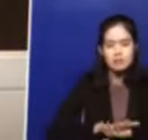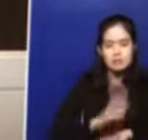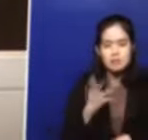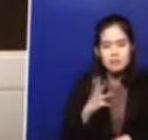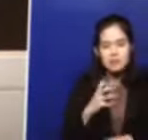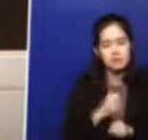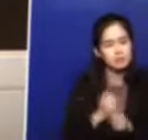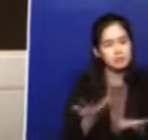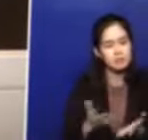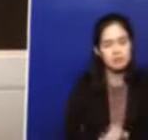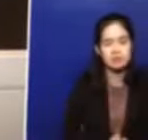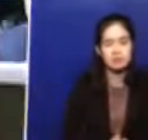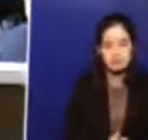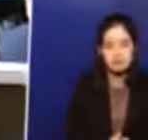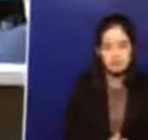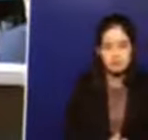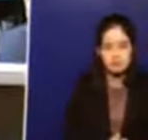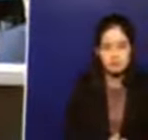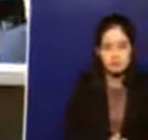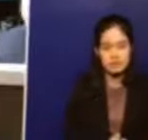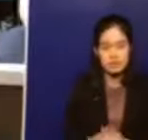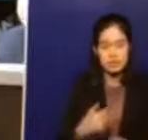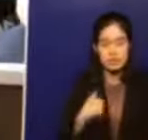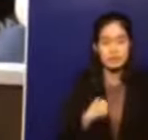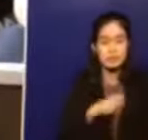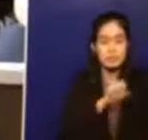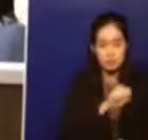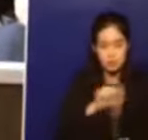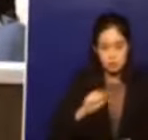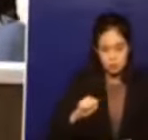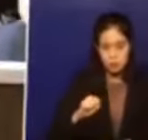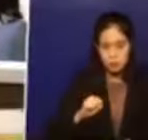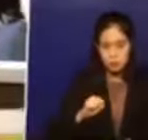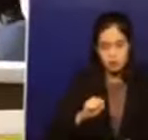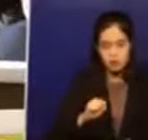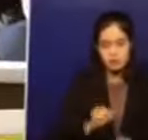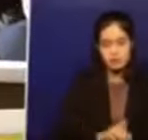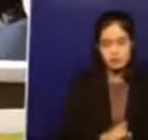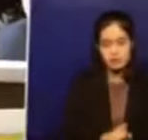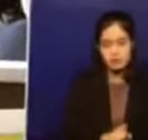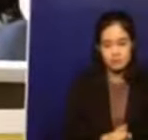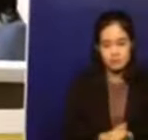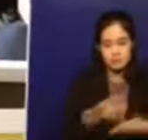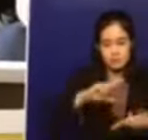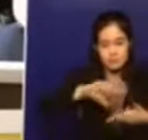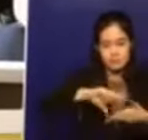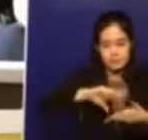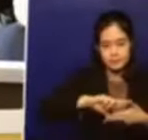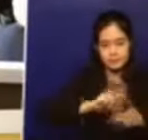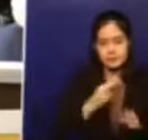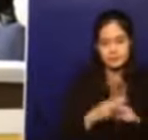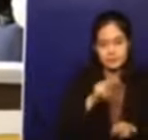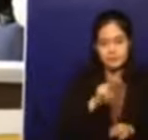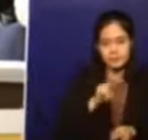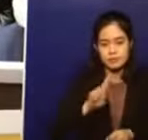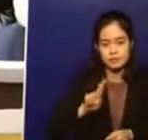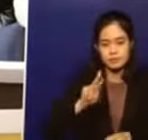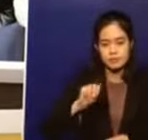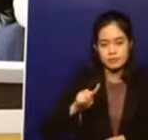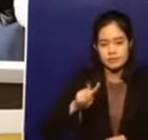ครับ ดิฉันกรณิตงามสกุลรัตนาค่ะสมาชิกสภาผู้แทนราษฎรเขตคลองเตยวัฒนานะคะท่านประธานคะดิฉันขออนุญาตพาดพิงในส่วน